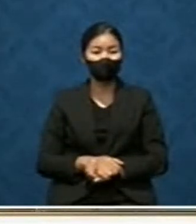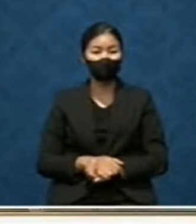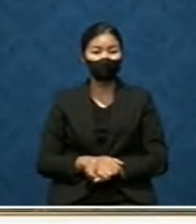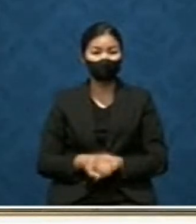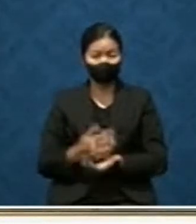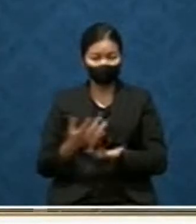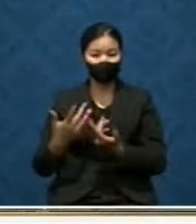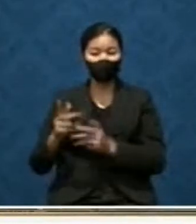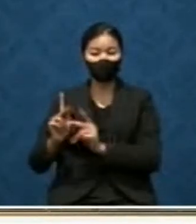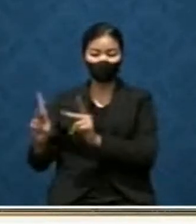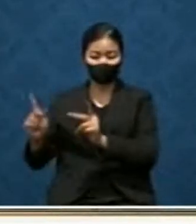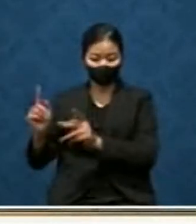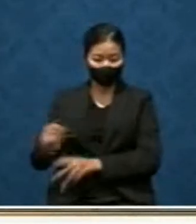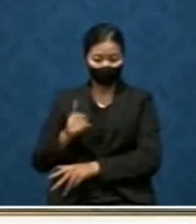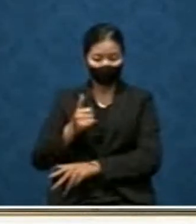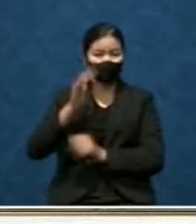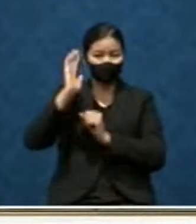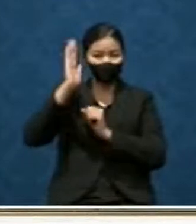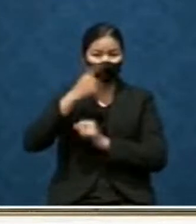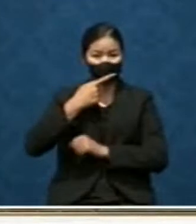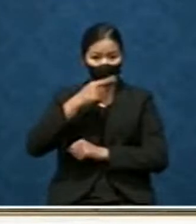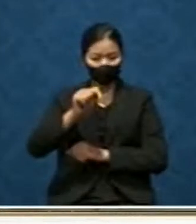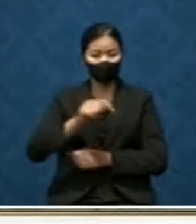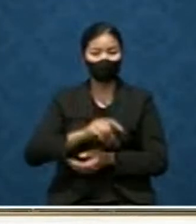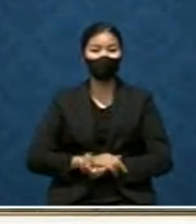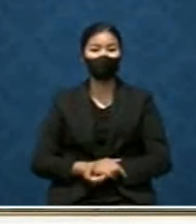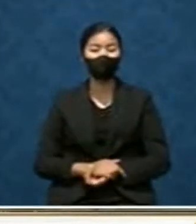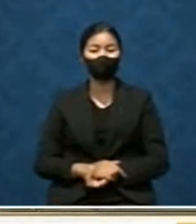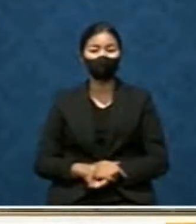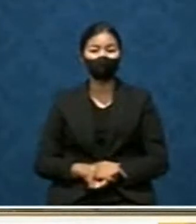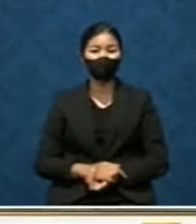เดี๋วตอบผมนะครับว่าส่งอไปปเทศไหน